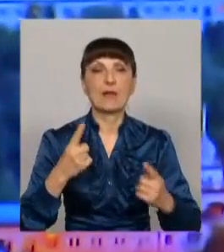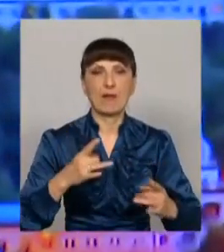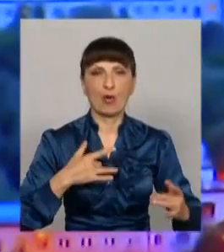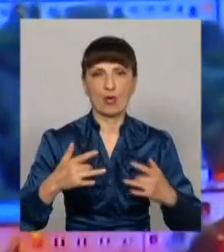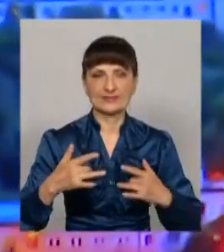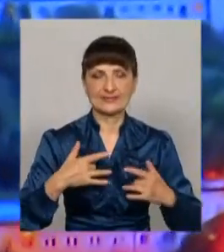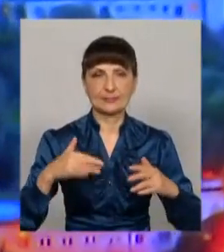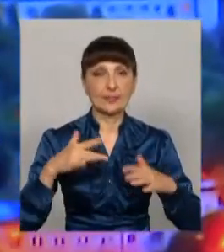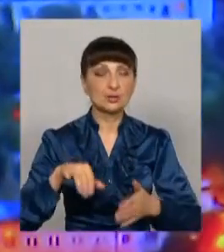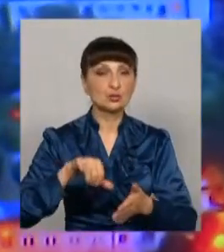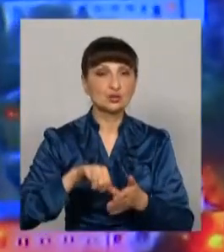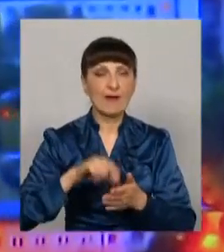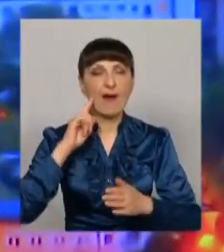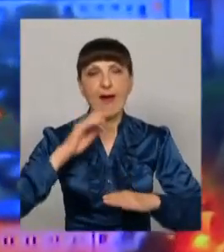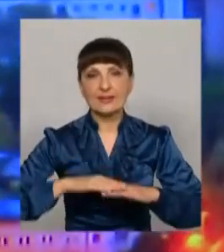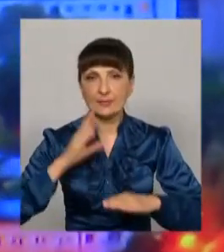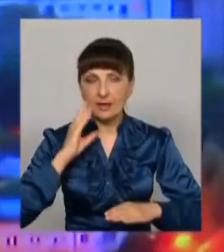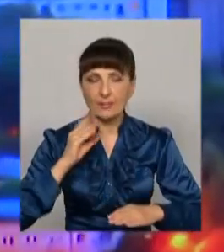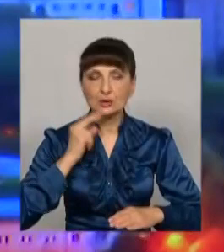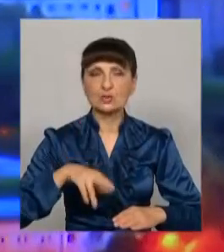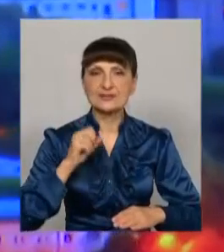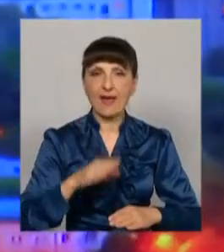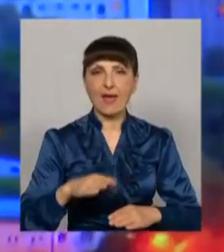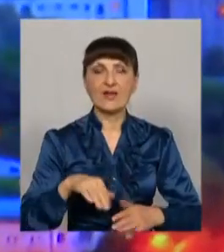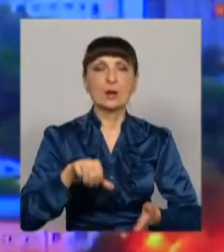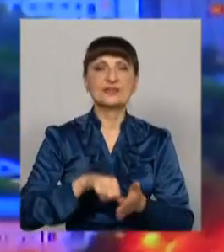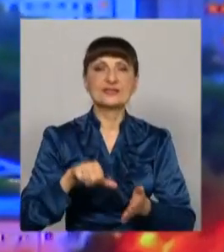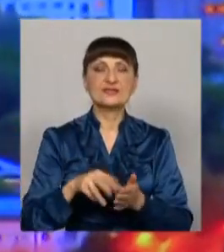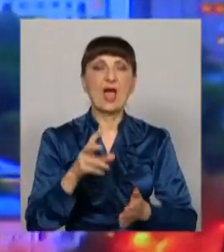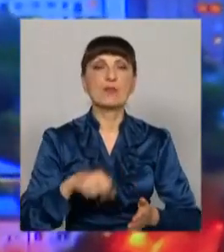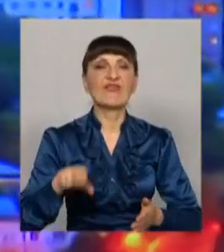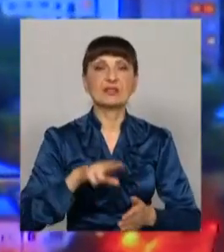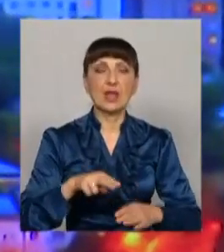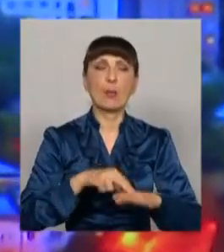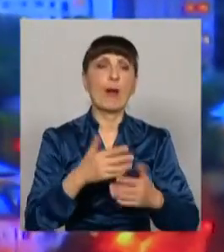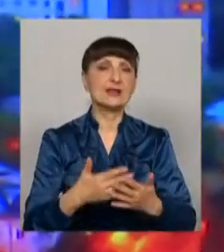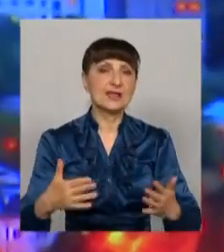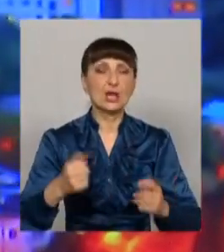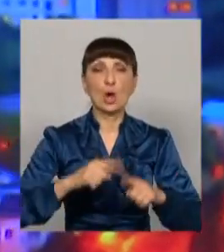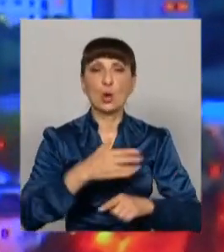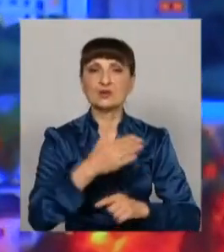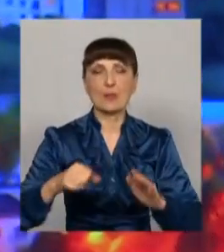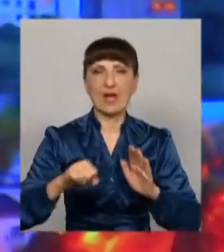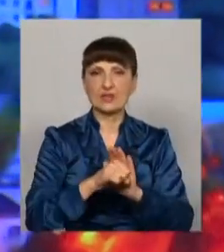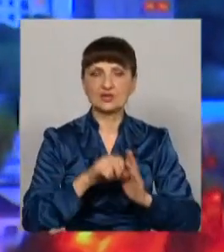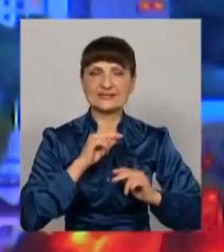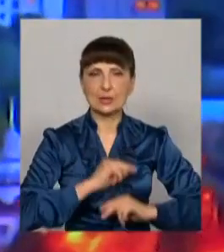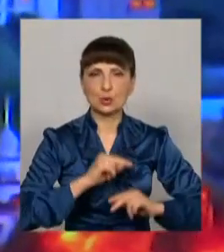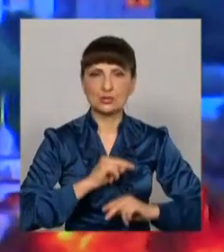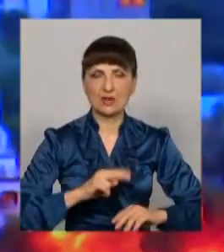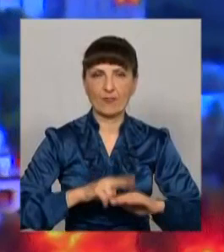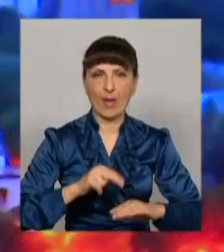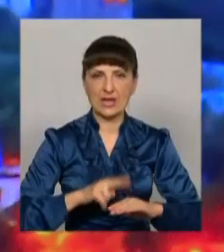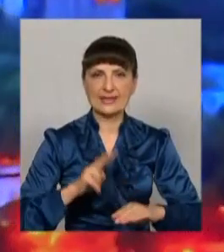На мероприятии участвовали аким Алматы Ерболат Досаев, представители МВД, полицейские и родственники погибших сотрудников